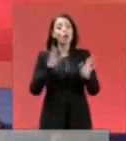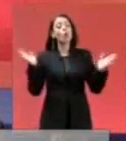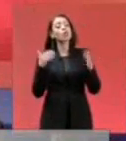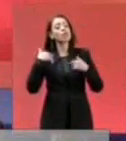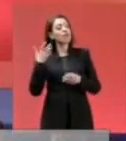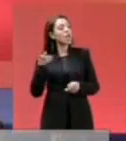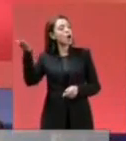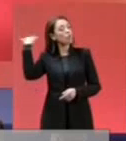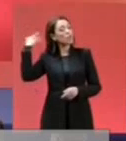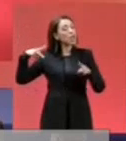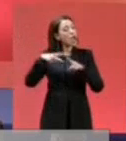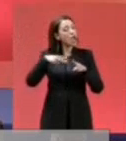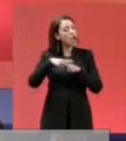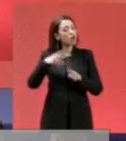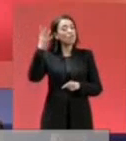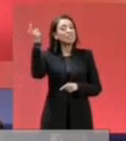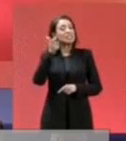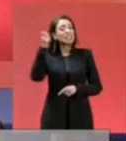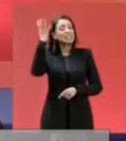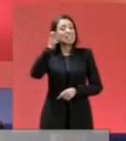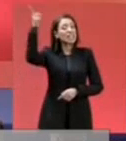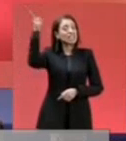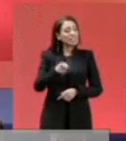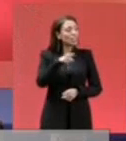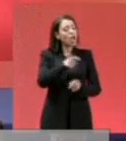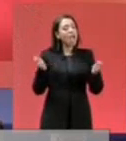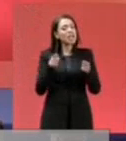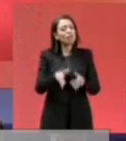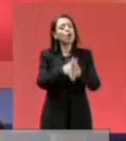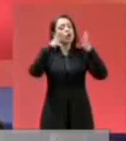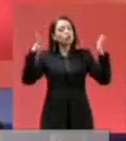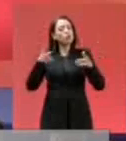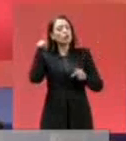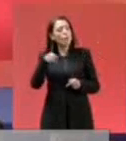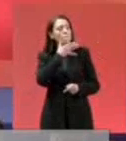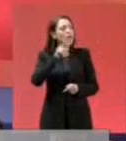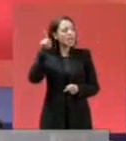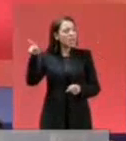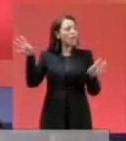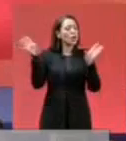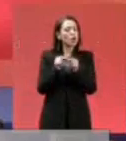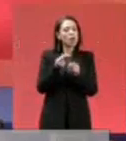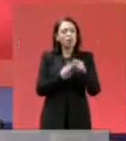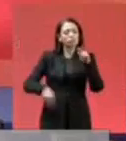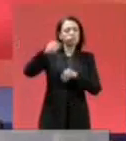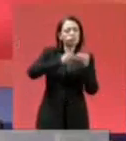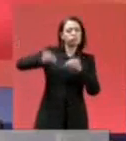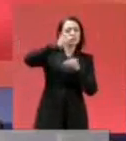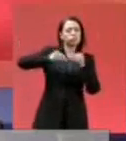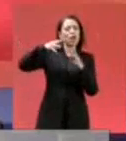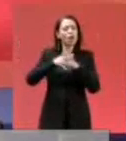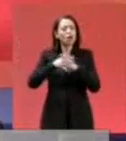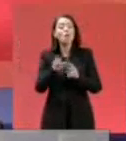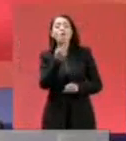όταν έκοβαν τις συντάξεις κατά 40% έκαναν αυτό το τεράστιο πάρτι με το φάρμακο και τις υπερτιμολογήσεις στα φάρμακα